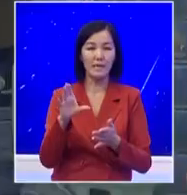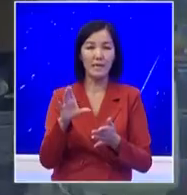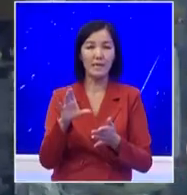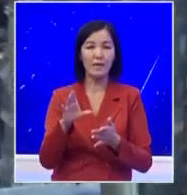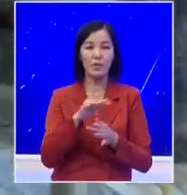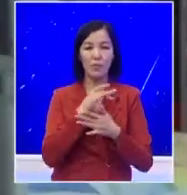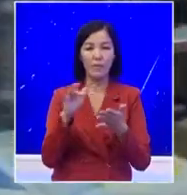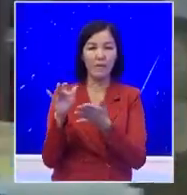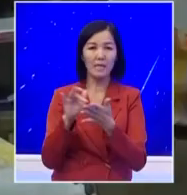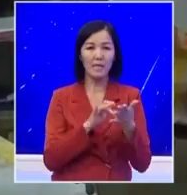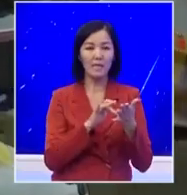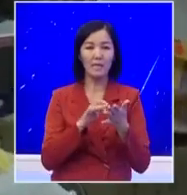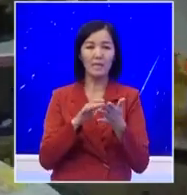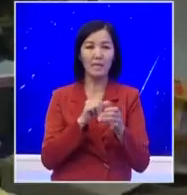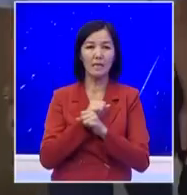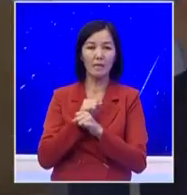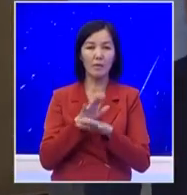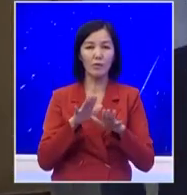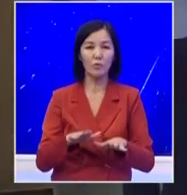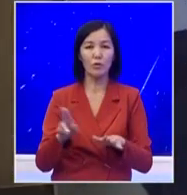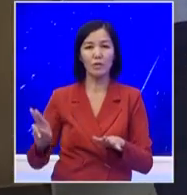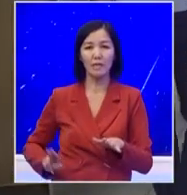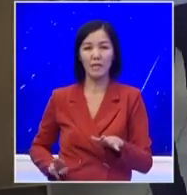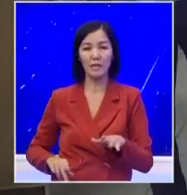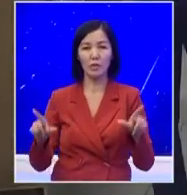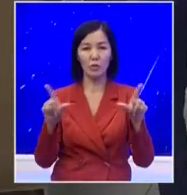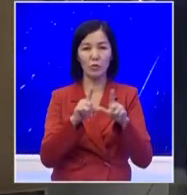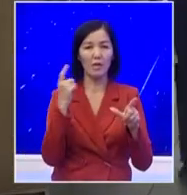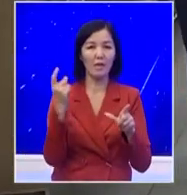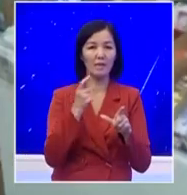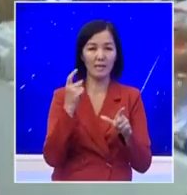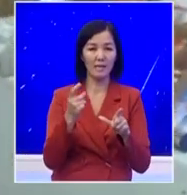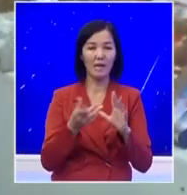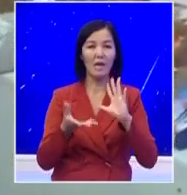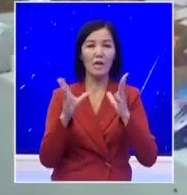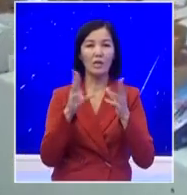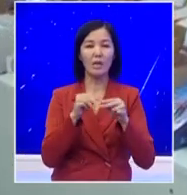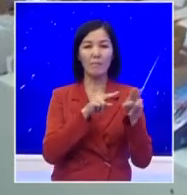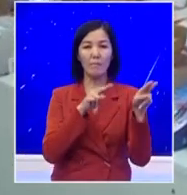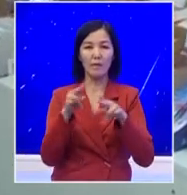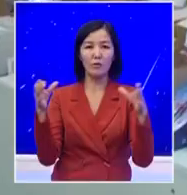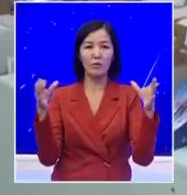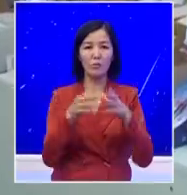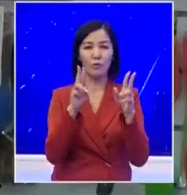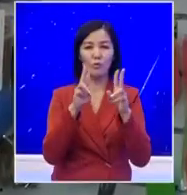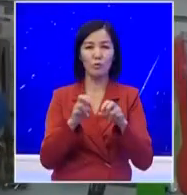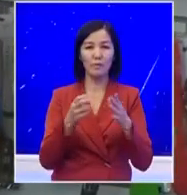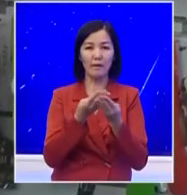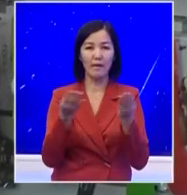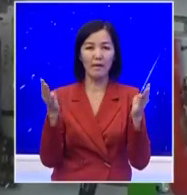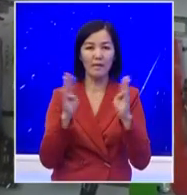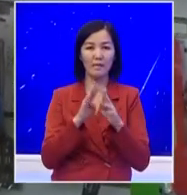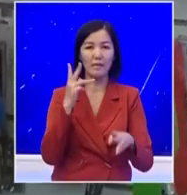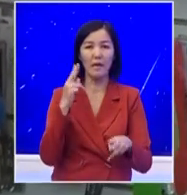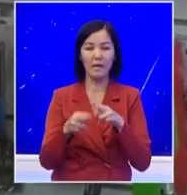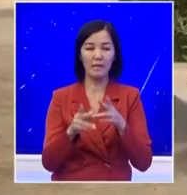дені туристер мен демалыс орындарының басшылары және дүкен иелері дейді. Жалпы аймақта мониторингтік топтың тексеріс жұмыстары карантин режимі